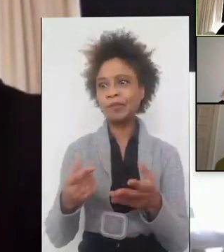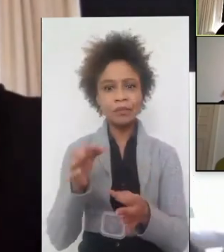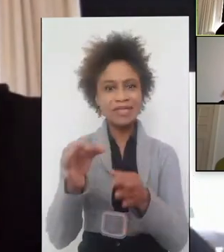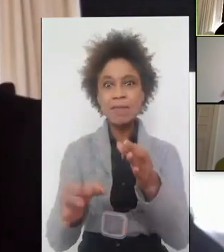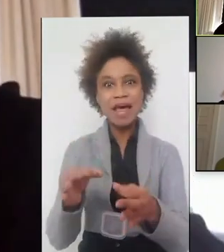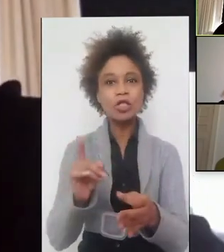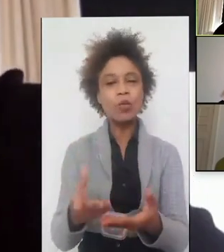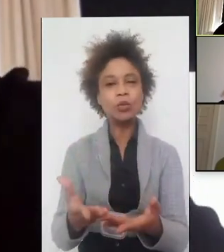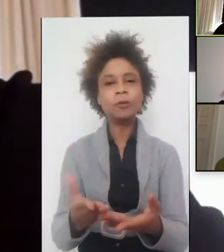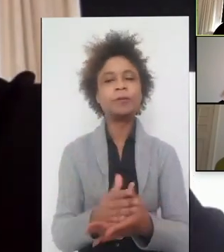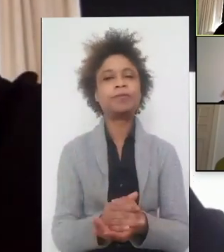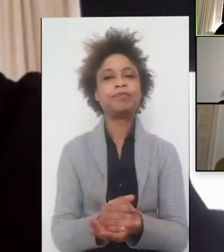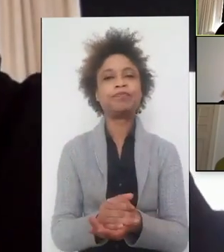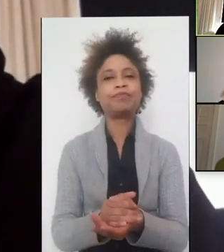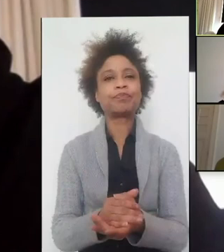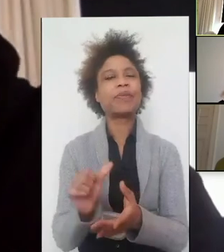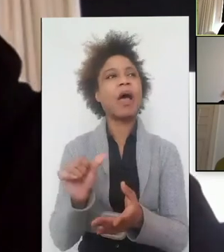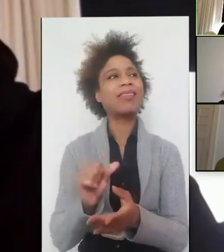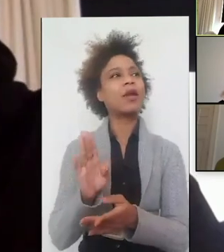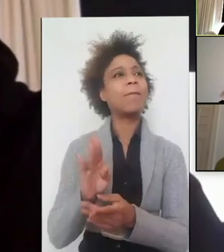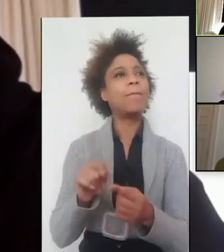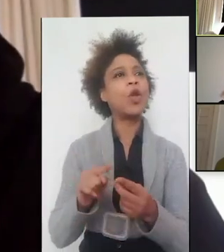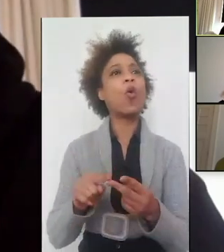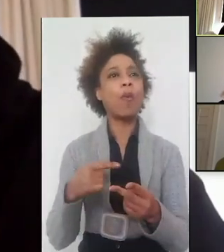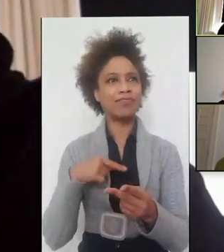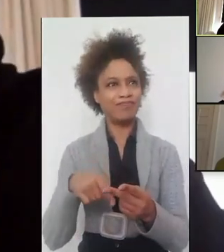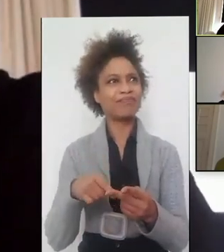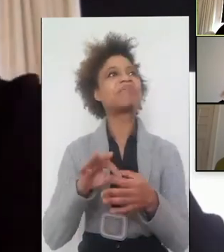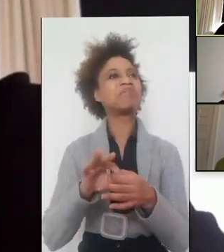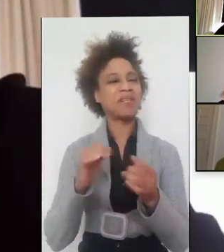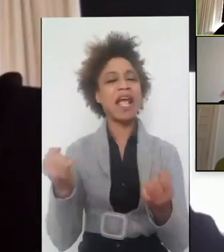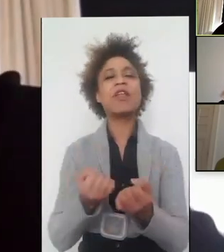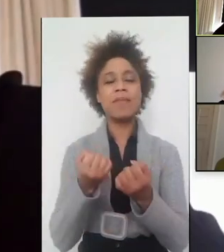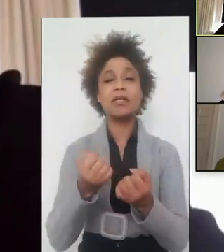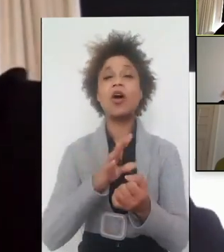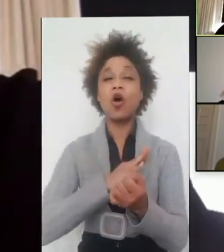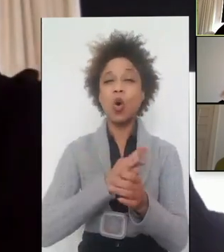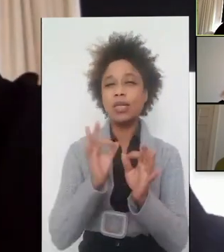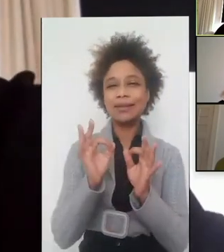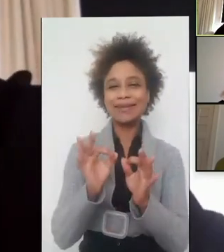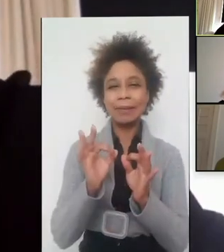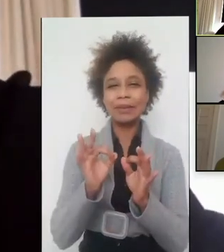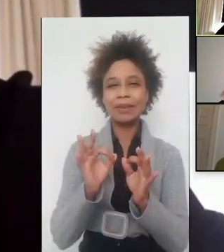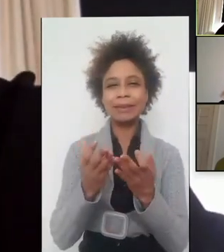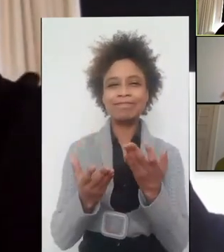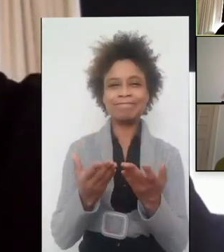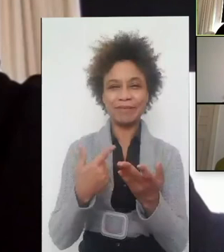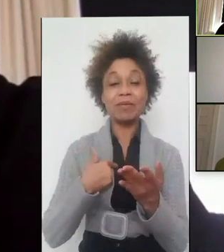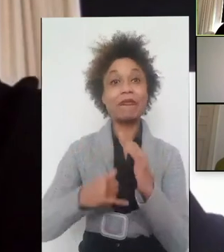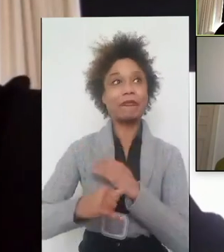je ziet soms te vaak nog gewoon dat dat mensen te bang zijn om misschien hun positie te verliezen